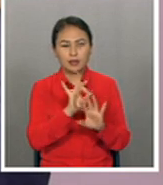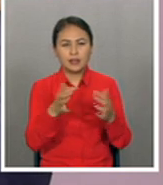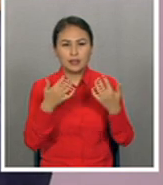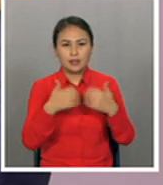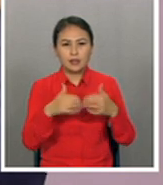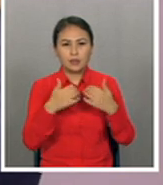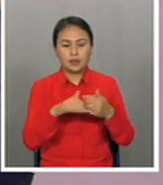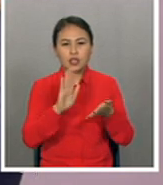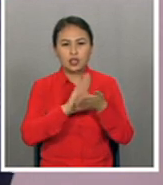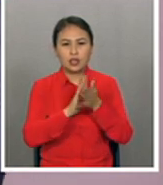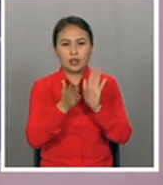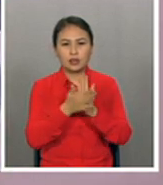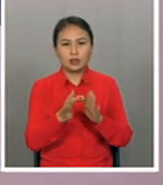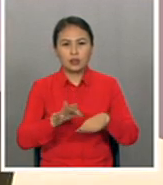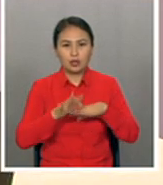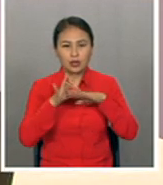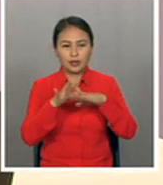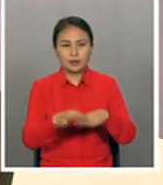есептің шартын